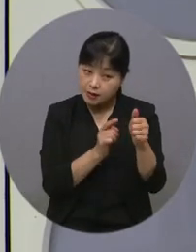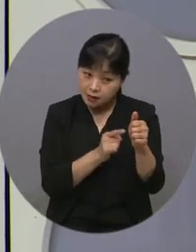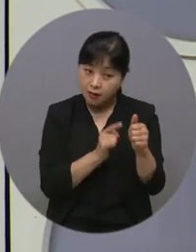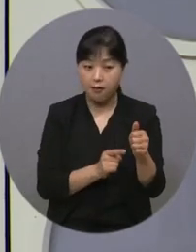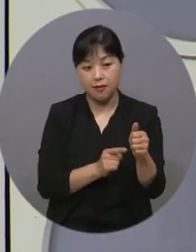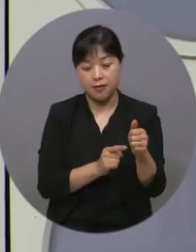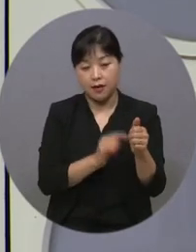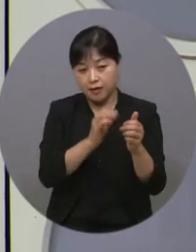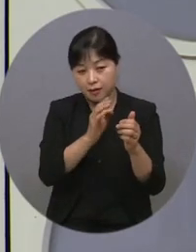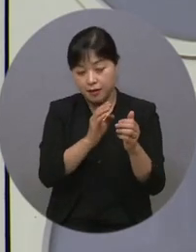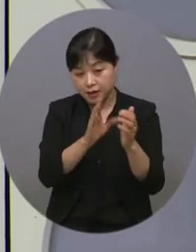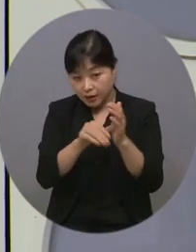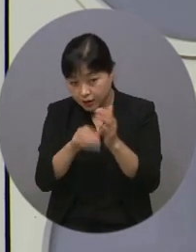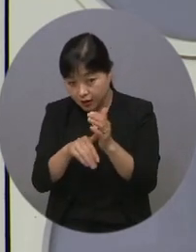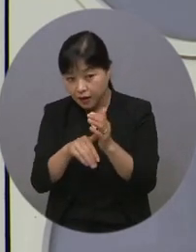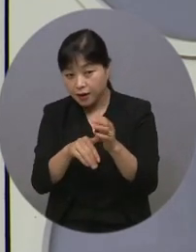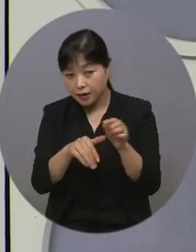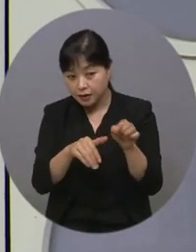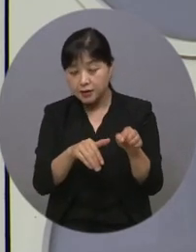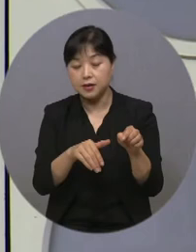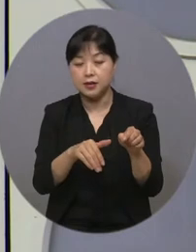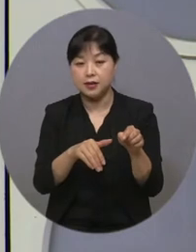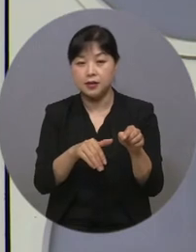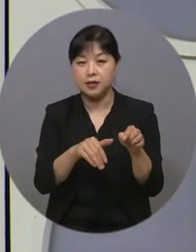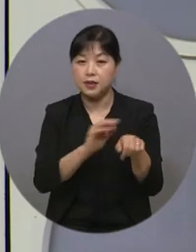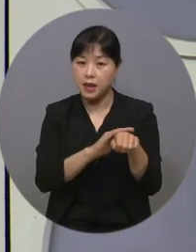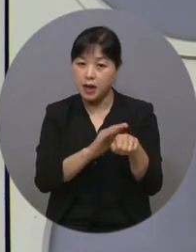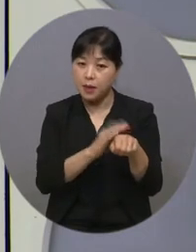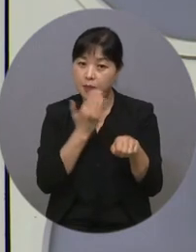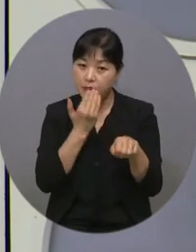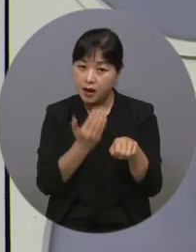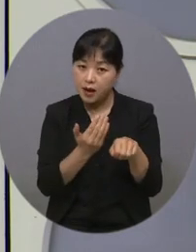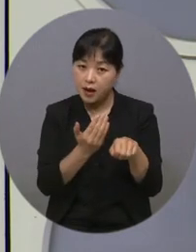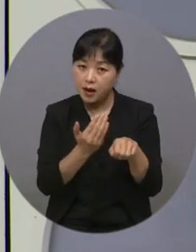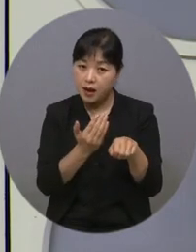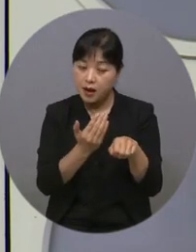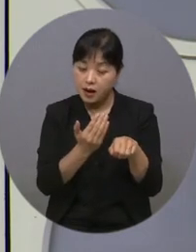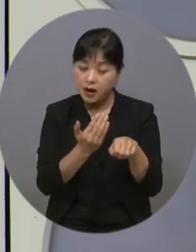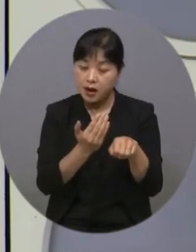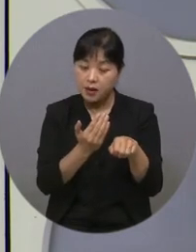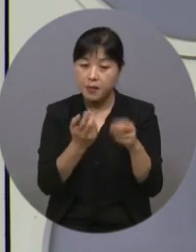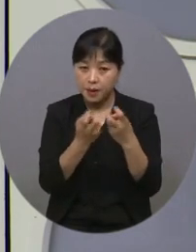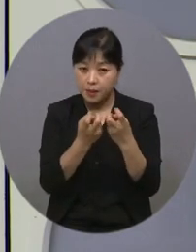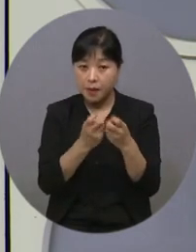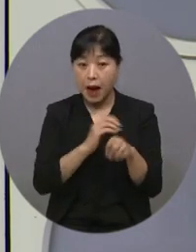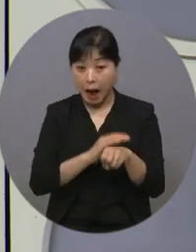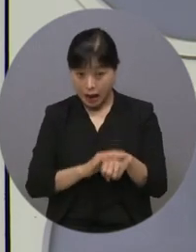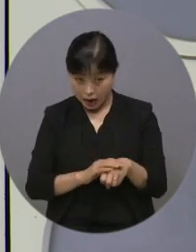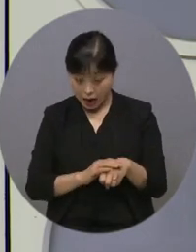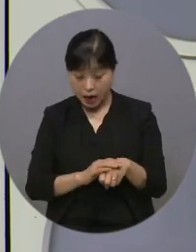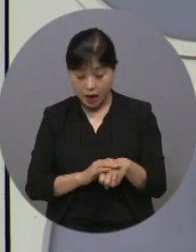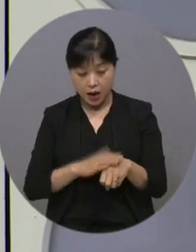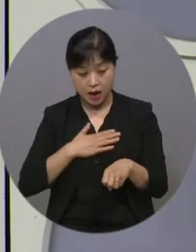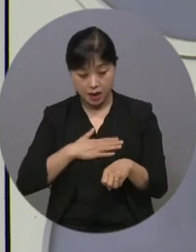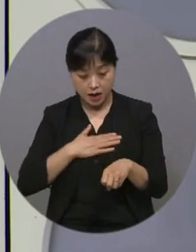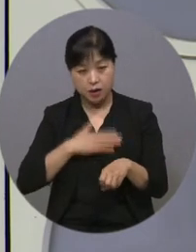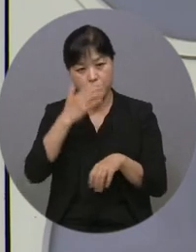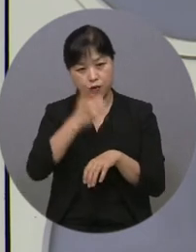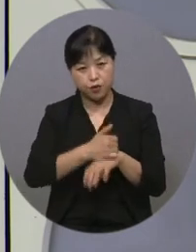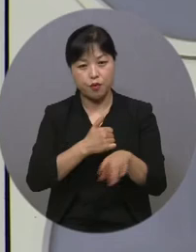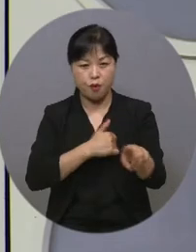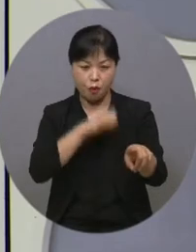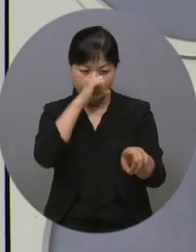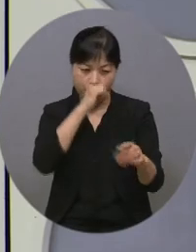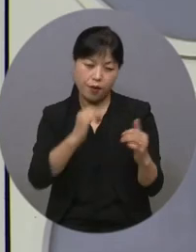하다 보면은 그게 좋은 아이로 자꾸 성장하게 되는 것입니다. 그래서 저는